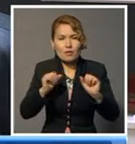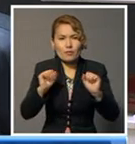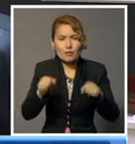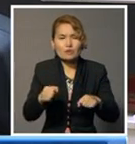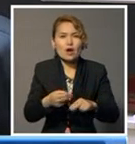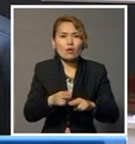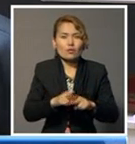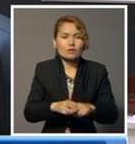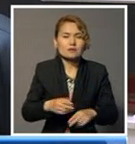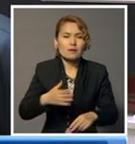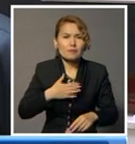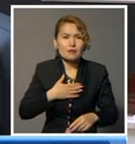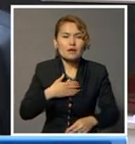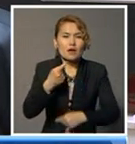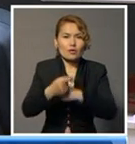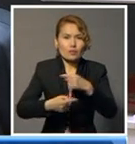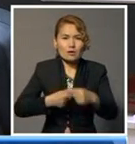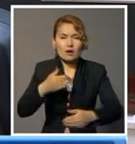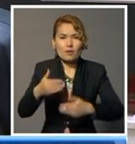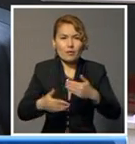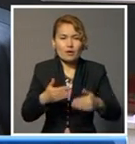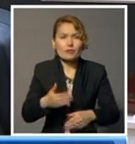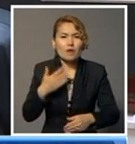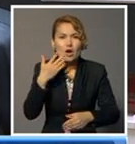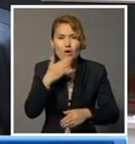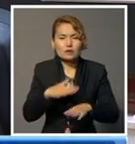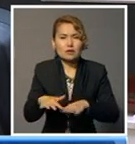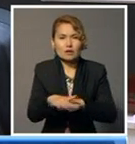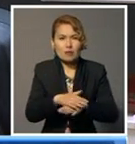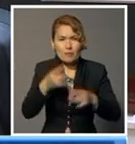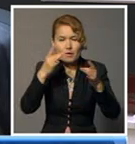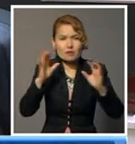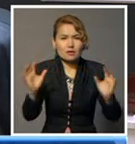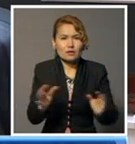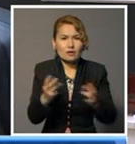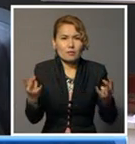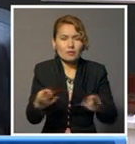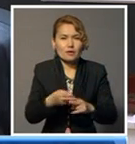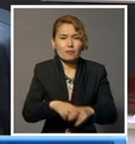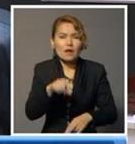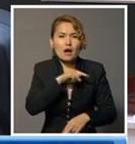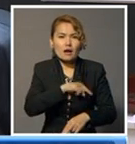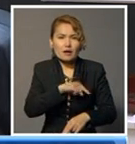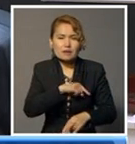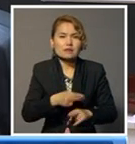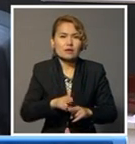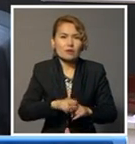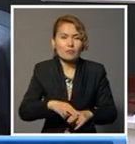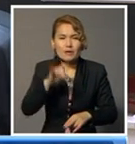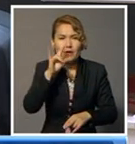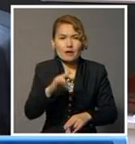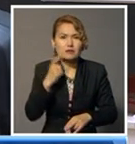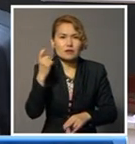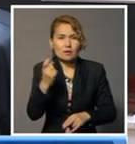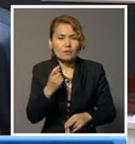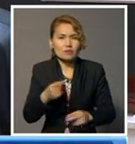берік сақтаған, бірақ заманауи қалыпта дамып жатқан ұлт қалыптасады. Міне, дәл осындай қасиеттерге ие адамдар экономика мен саясатты